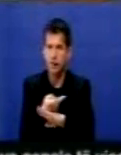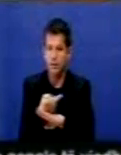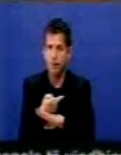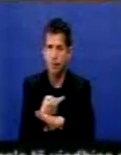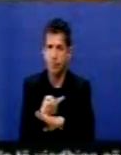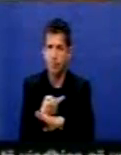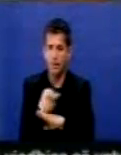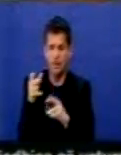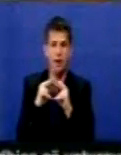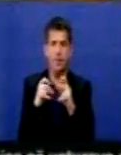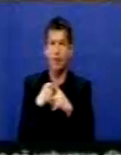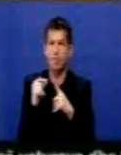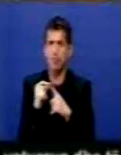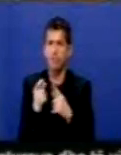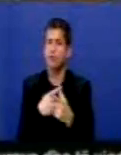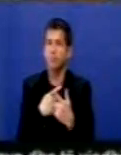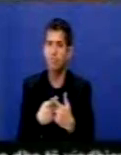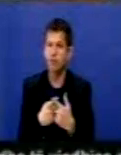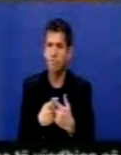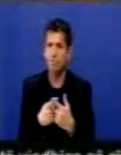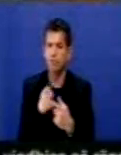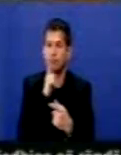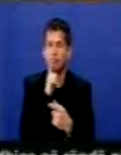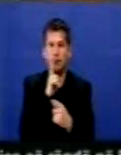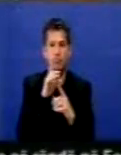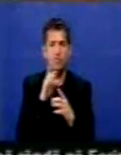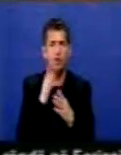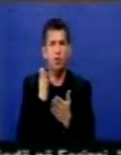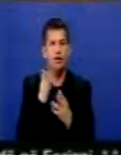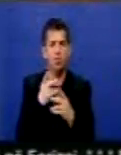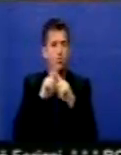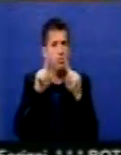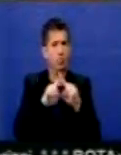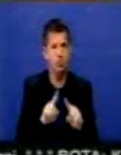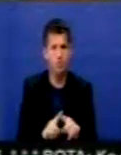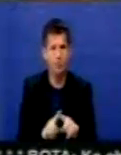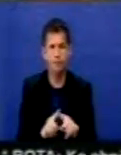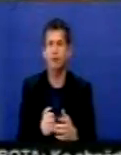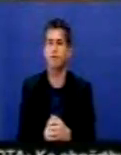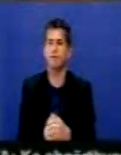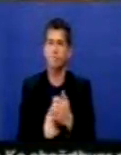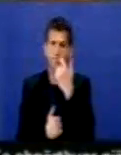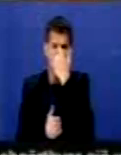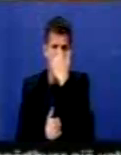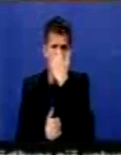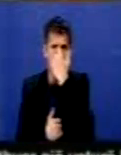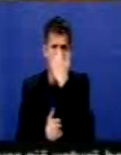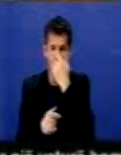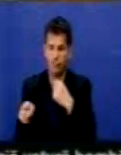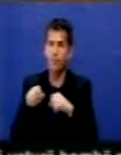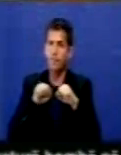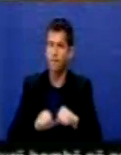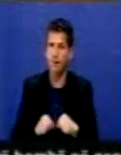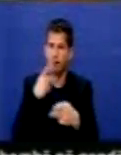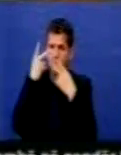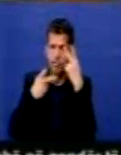nga AKP-ja apo cilën do njësi të ndërmarrjes së saktuar. Pra qeveria do të vlerësoj, zakonisht